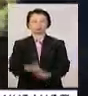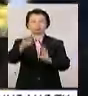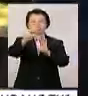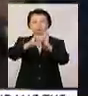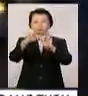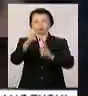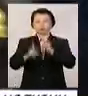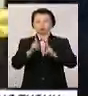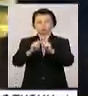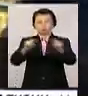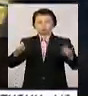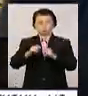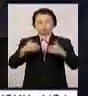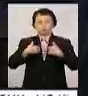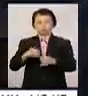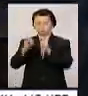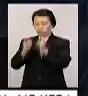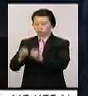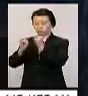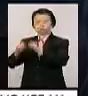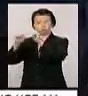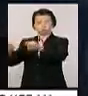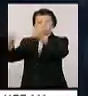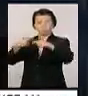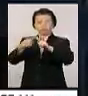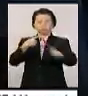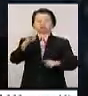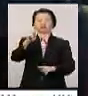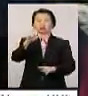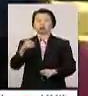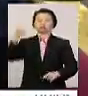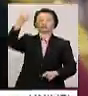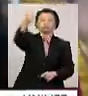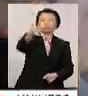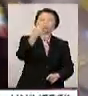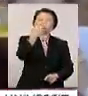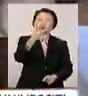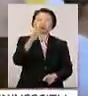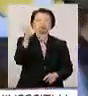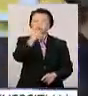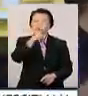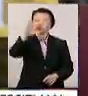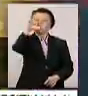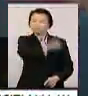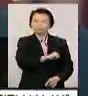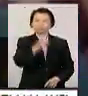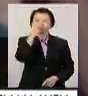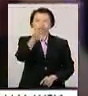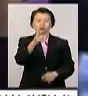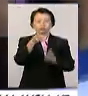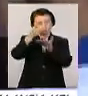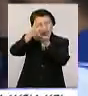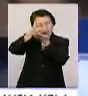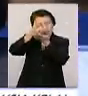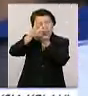Selain penduduk tempatan, terdapat juga individu yang sanggup datang dari Lembah Kelang semata-mata tidak mahu melepaskan peluang menyaksikan dan merakam